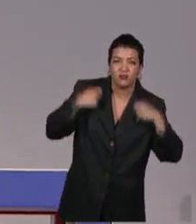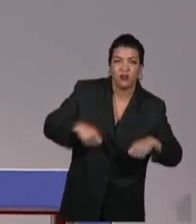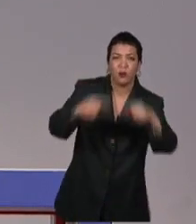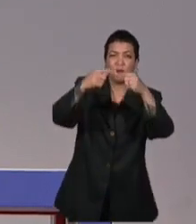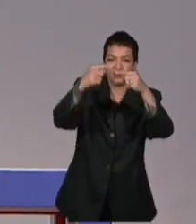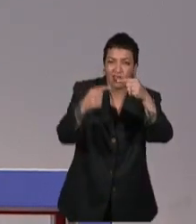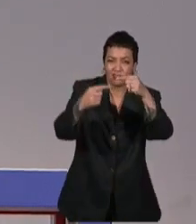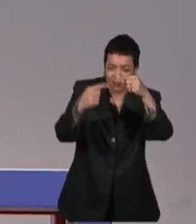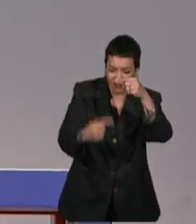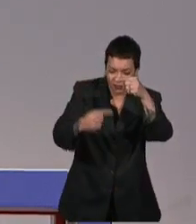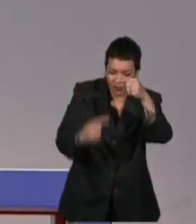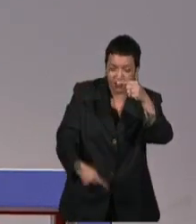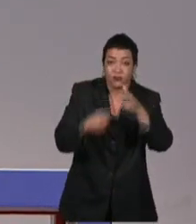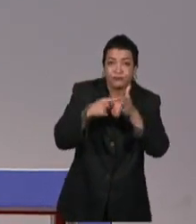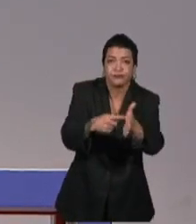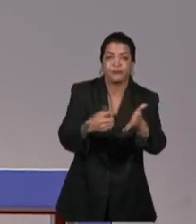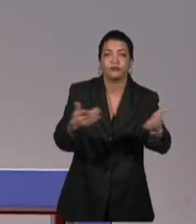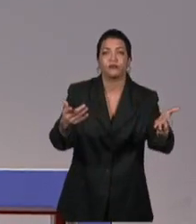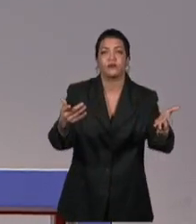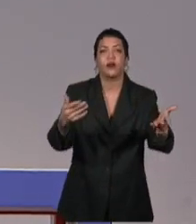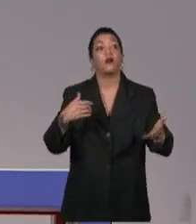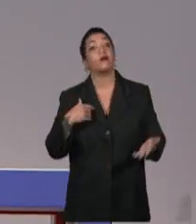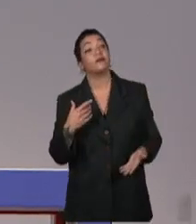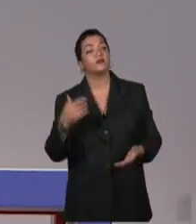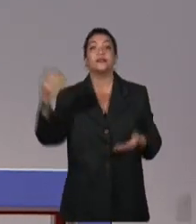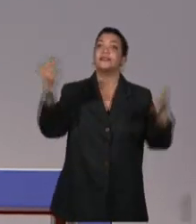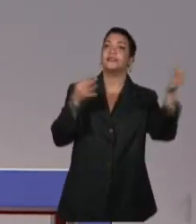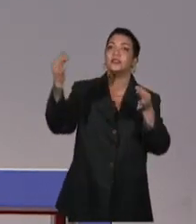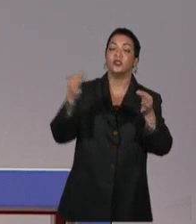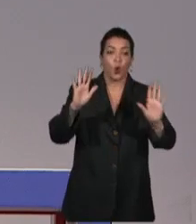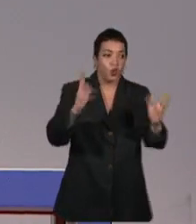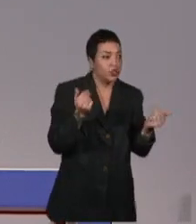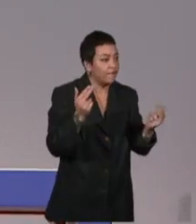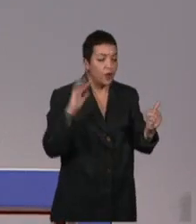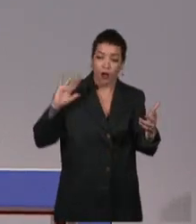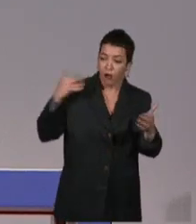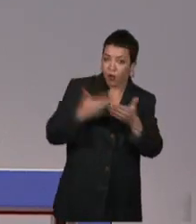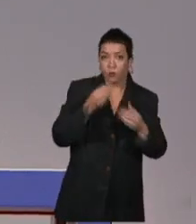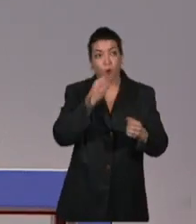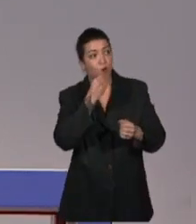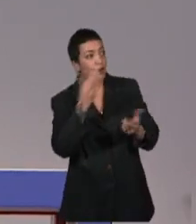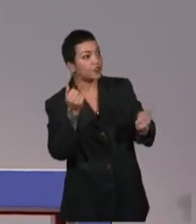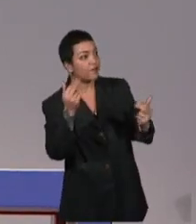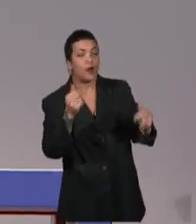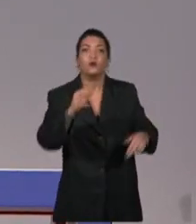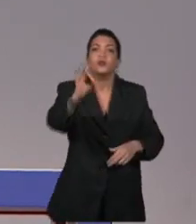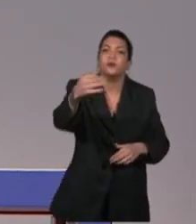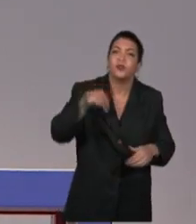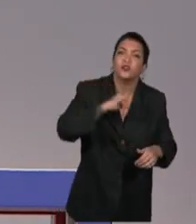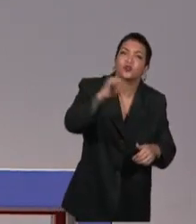Alors, on nous dit, jusqu'ici, tout va bien. Mais jusqu'à quand ?